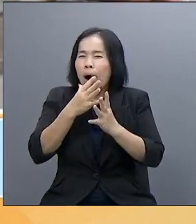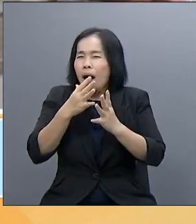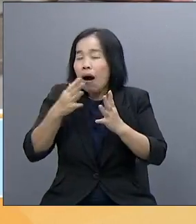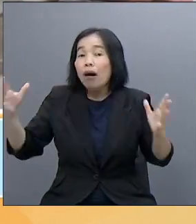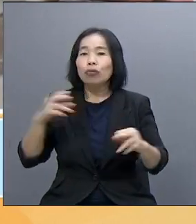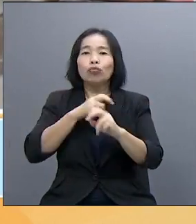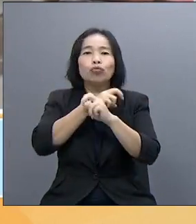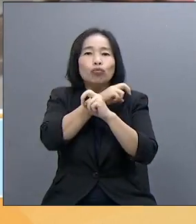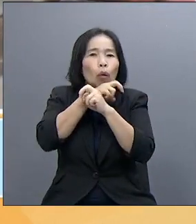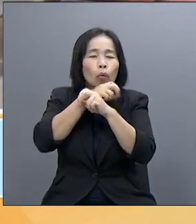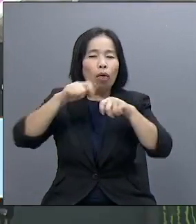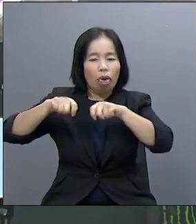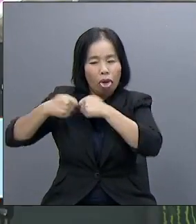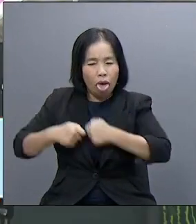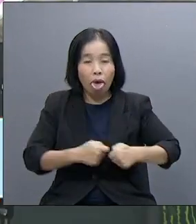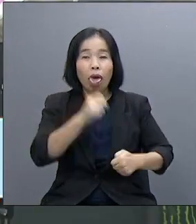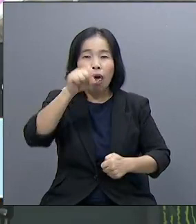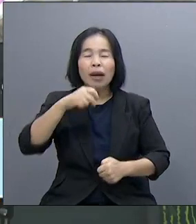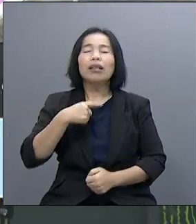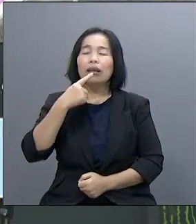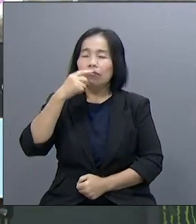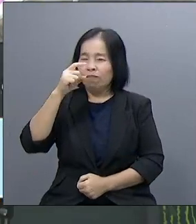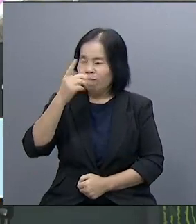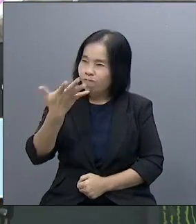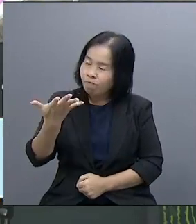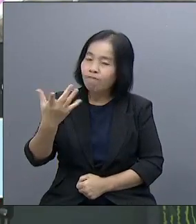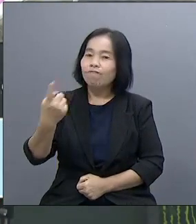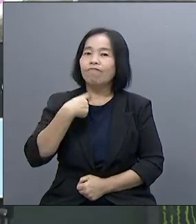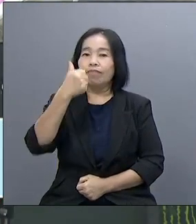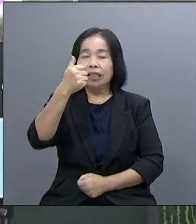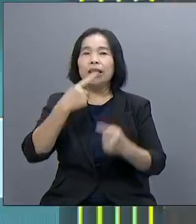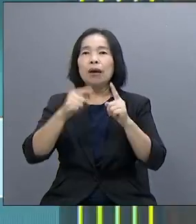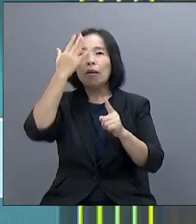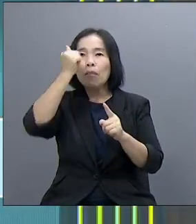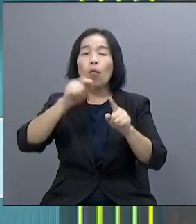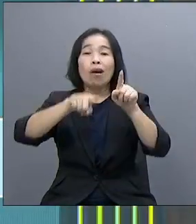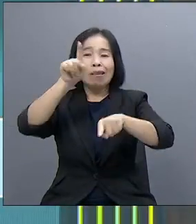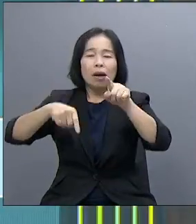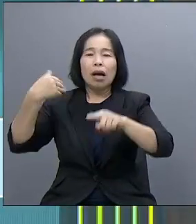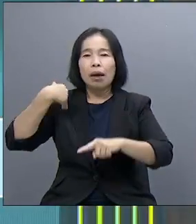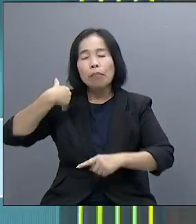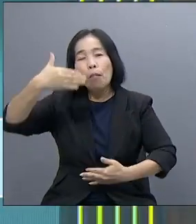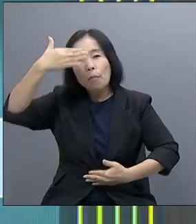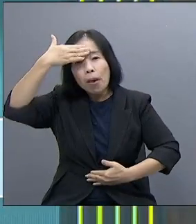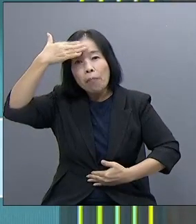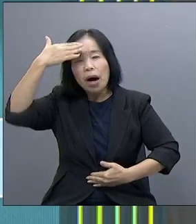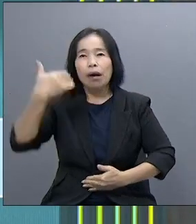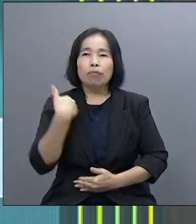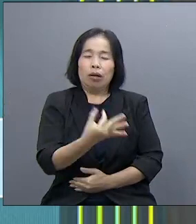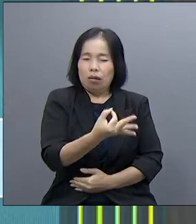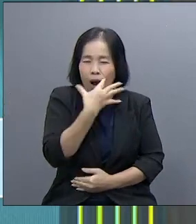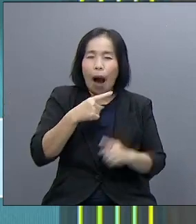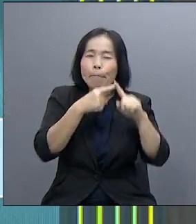ดูกพรุนได้ไหมคะ วันนี้เป็นคำถามที่ดีมากเลยนะครับเพราะว่าบางโรคที่กินสเตียรอยผมยกถึงสเตียรอ